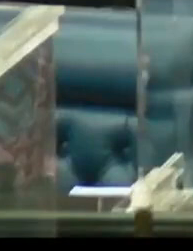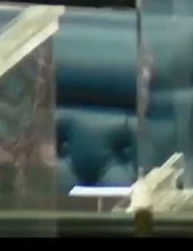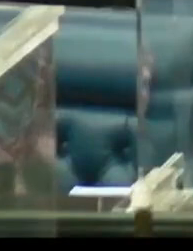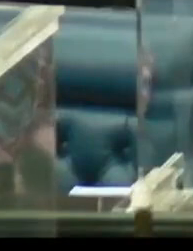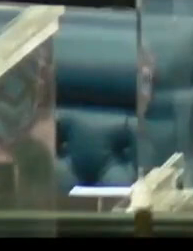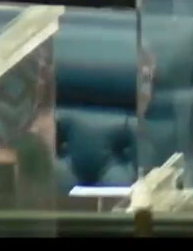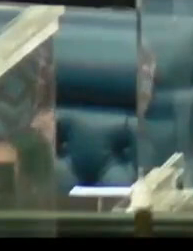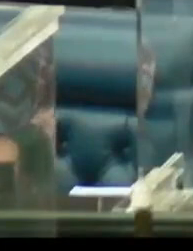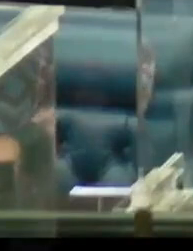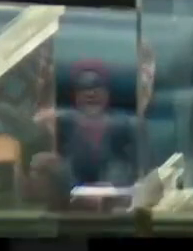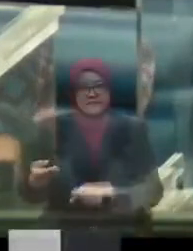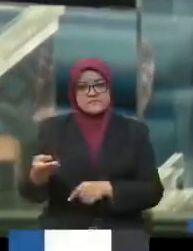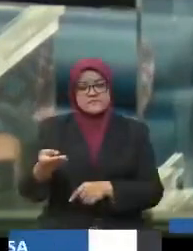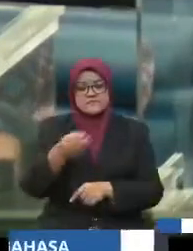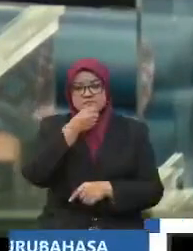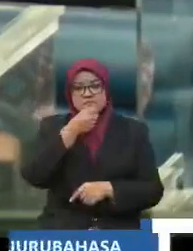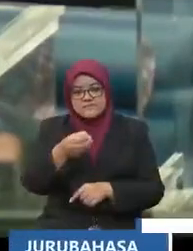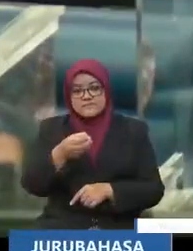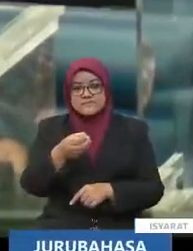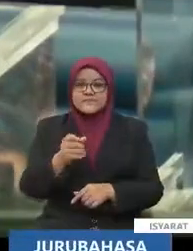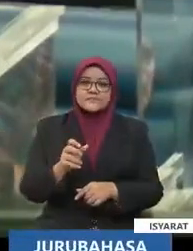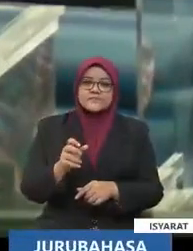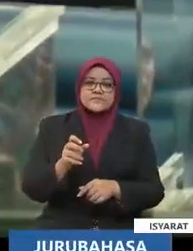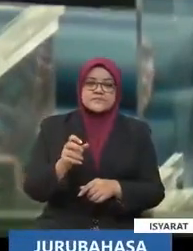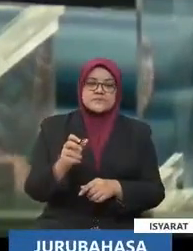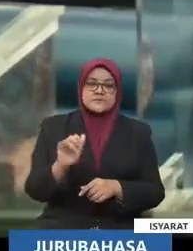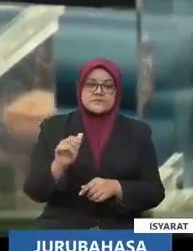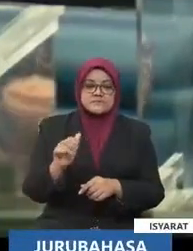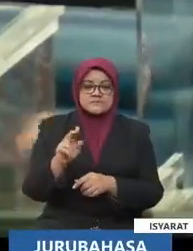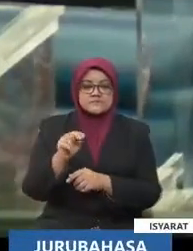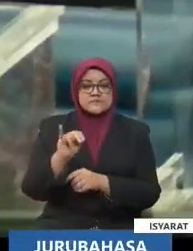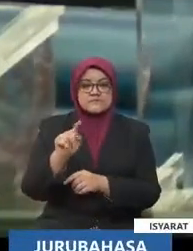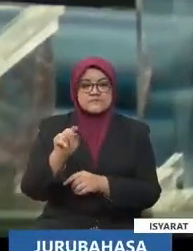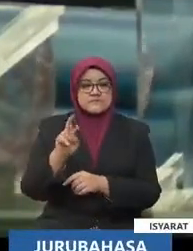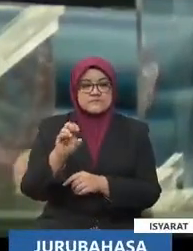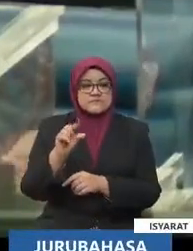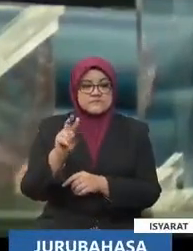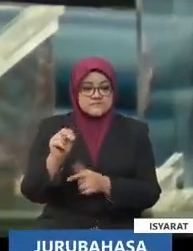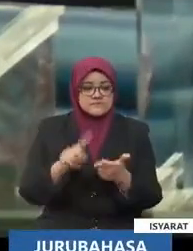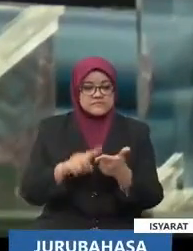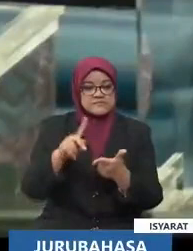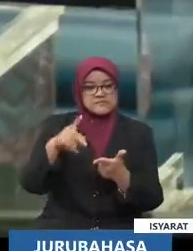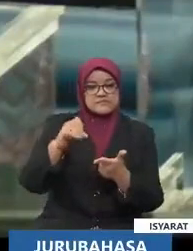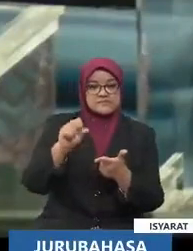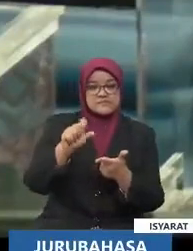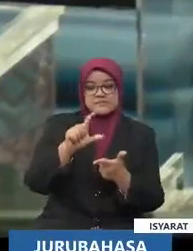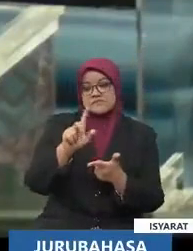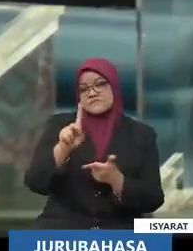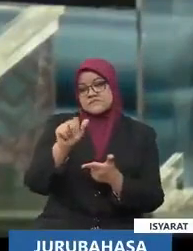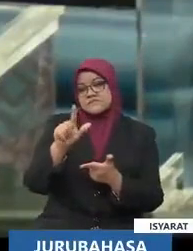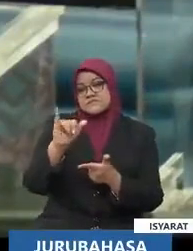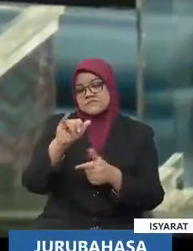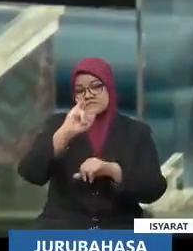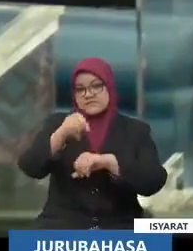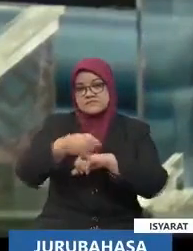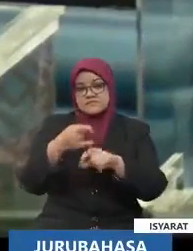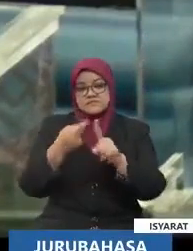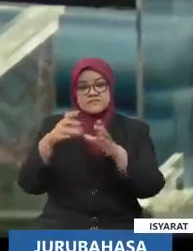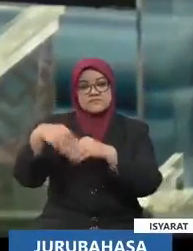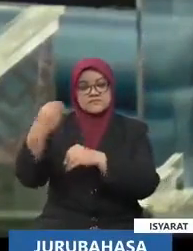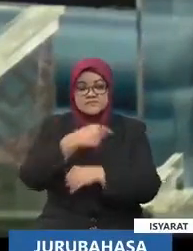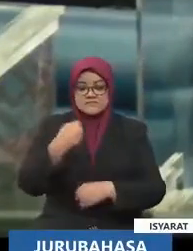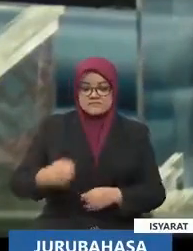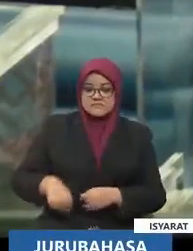petani dihasilkan daripada bahan mentah seperti unsur nitrogen fosfat dan kalium importable